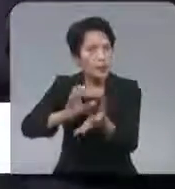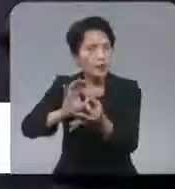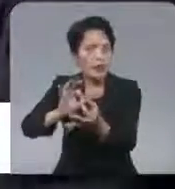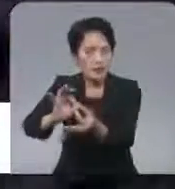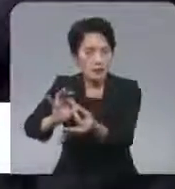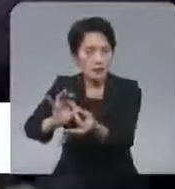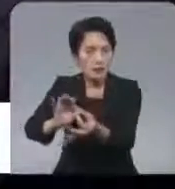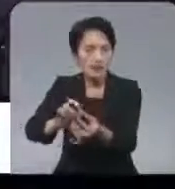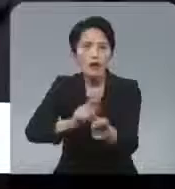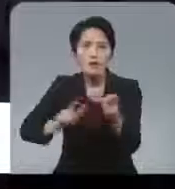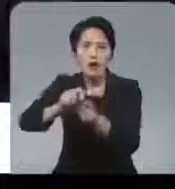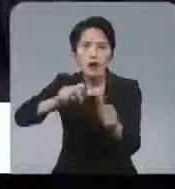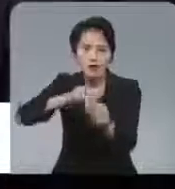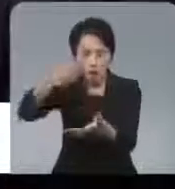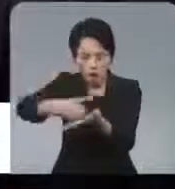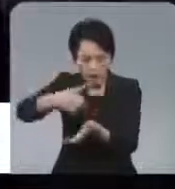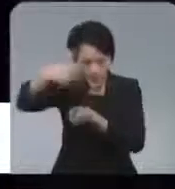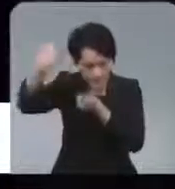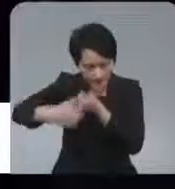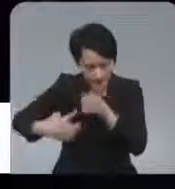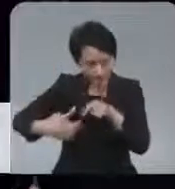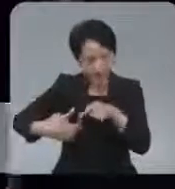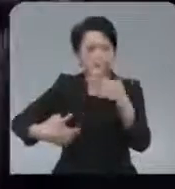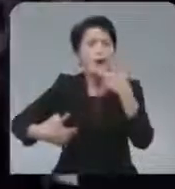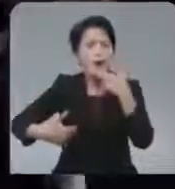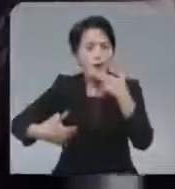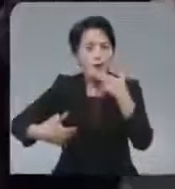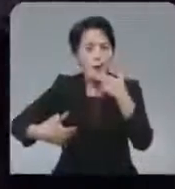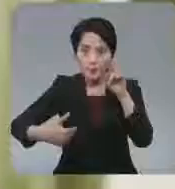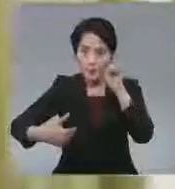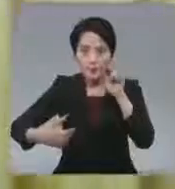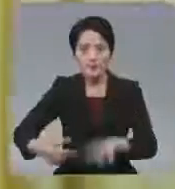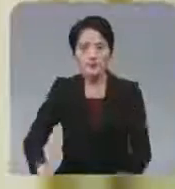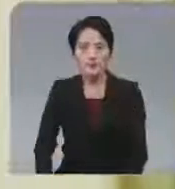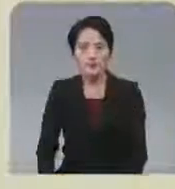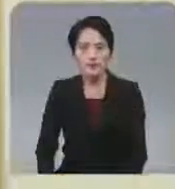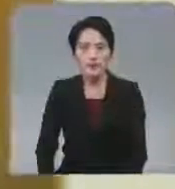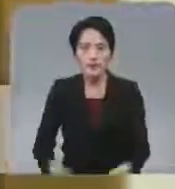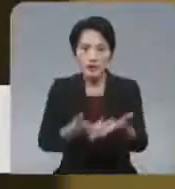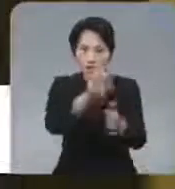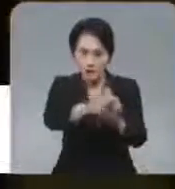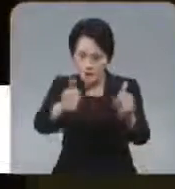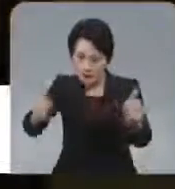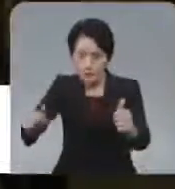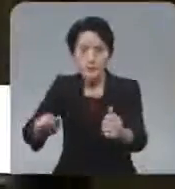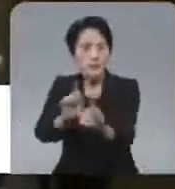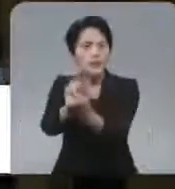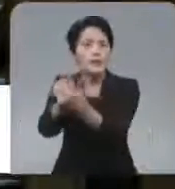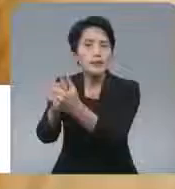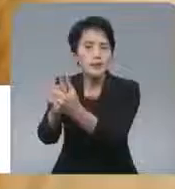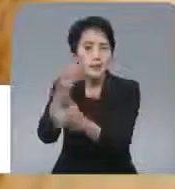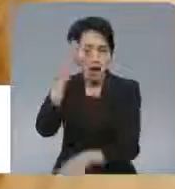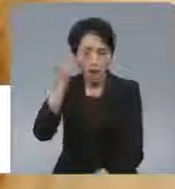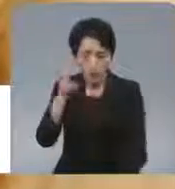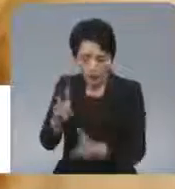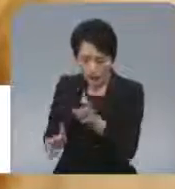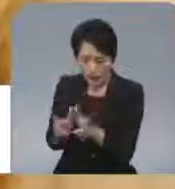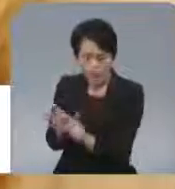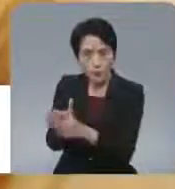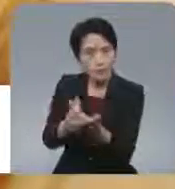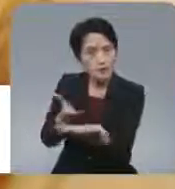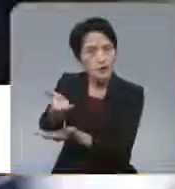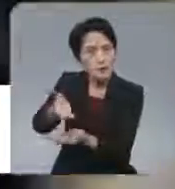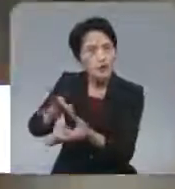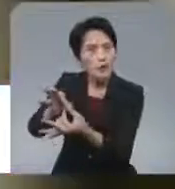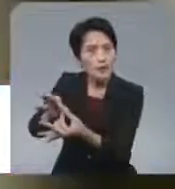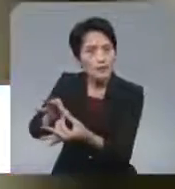美产业合作对话将从局长级对话升级为部长级对话，并另设半导体合作对话小